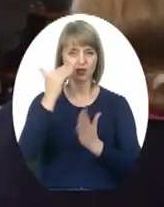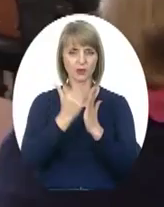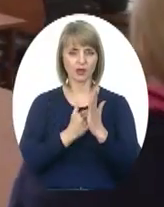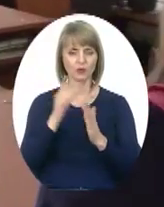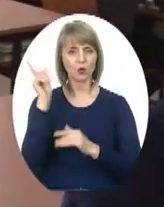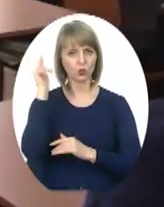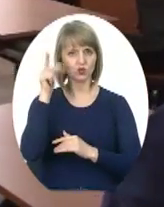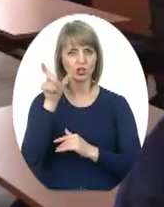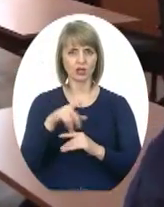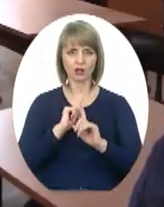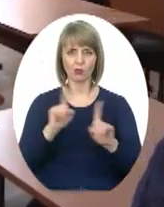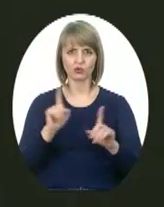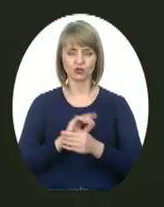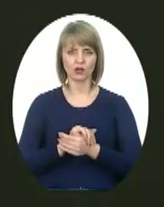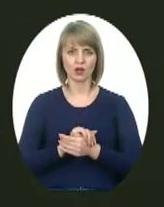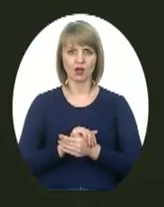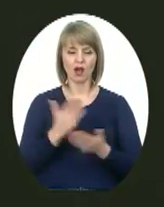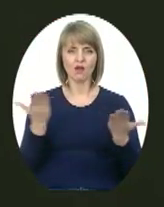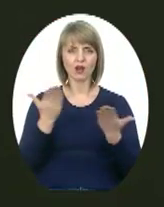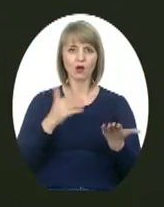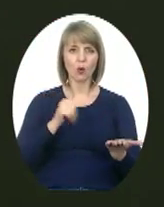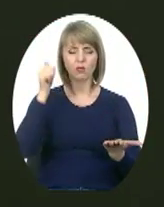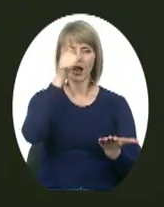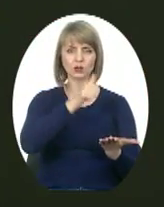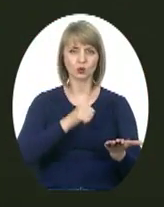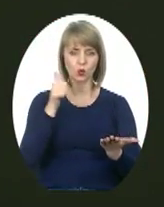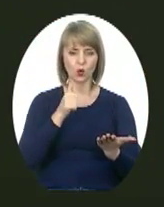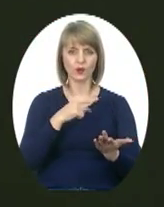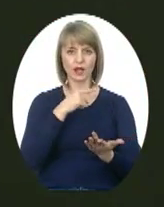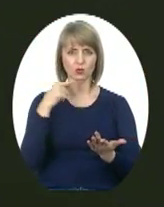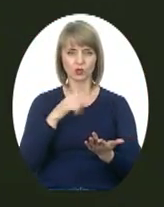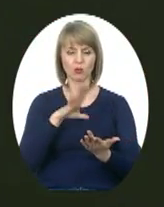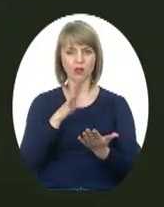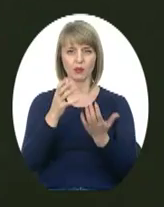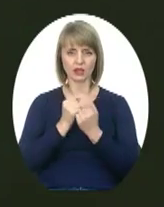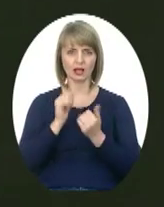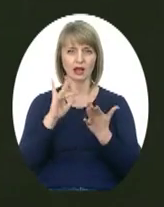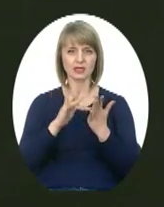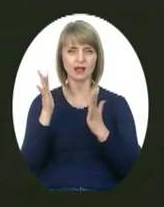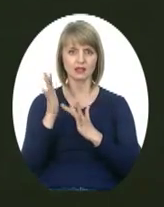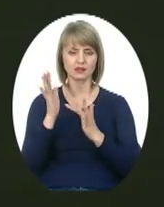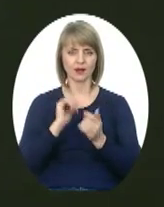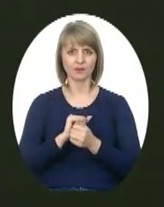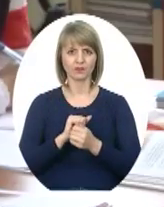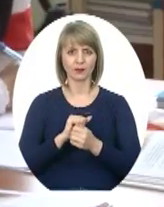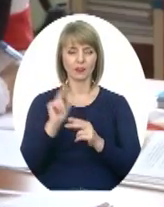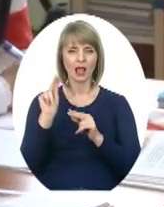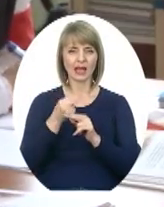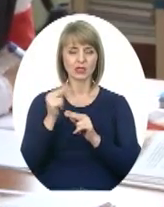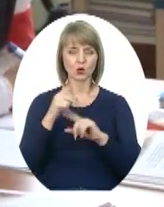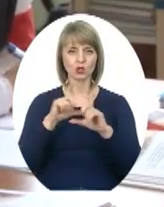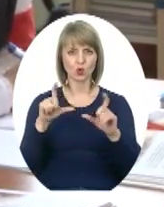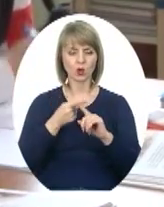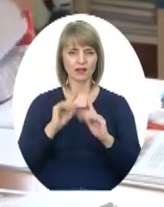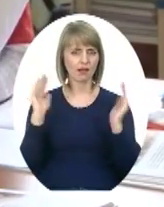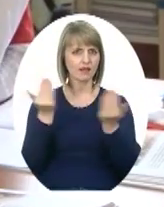ученики необычные. А в каком году на Руси было принято христианство? Коррекционная школа –